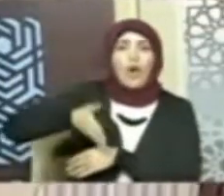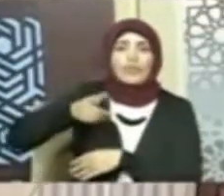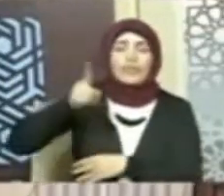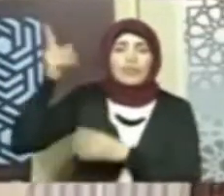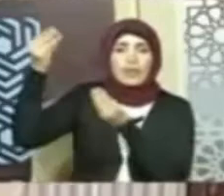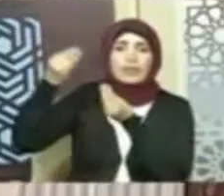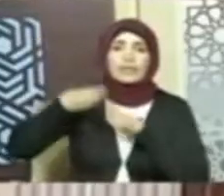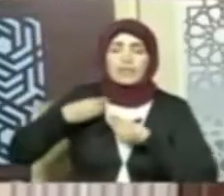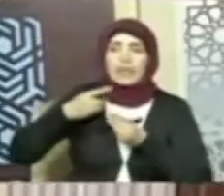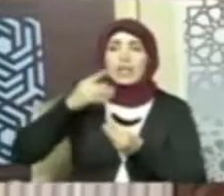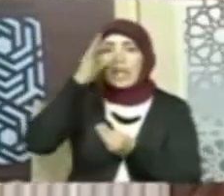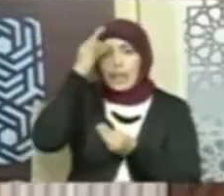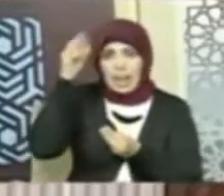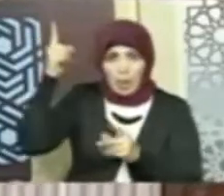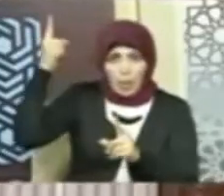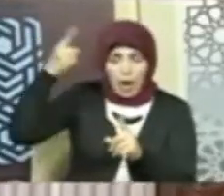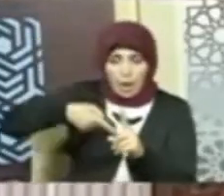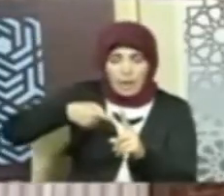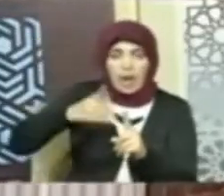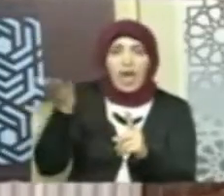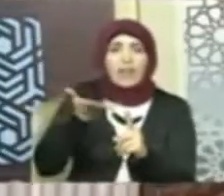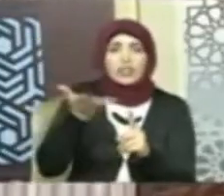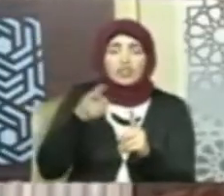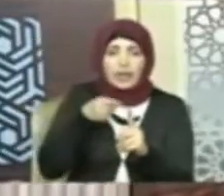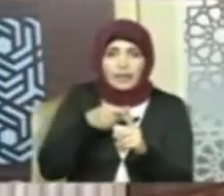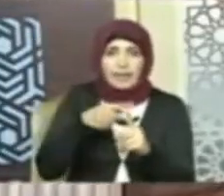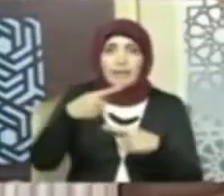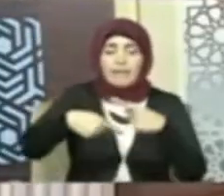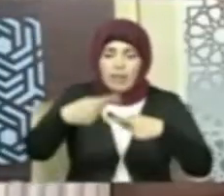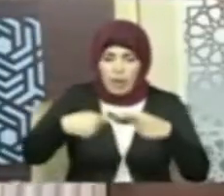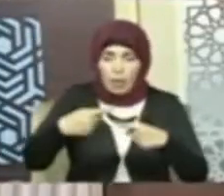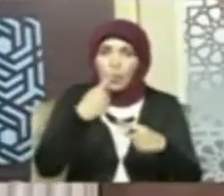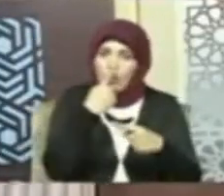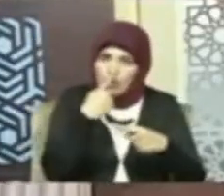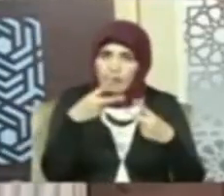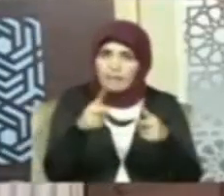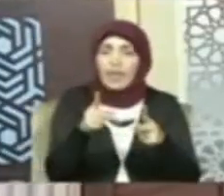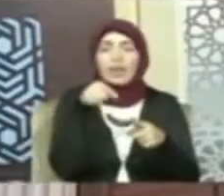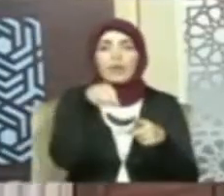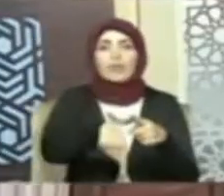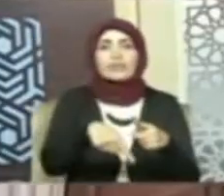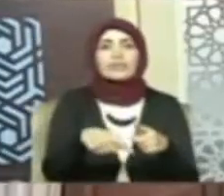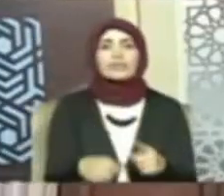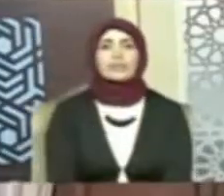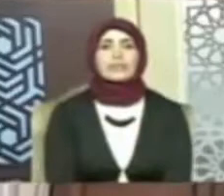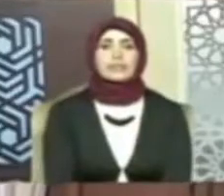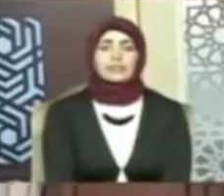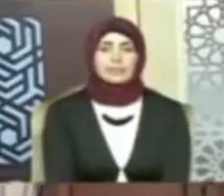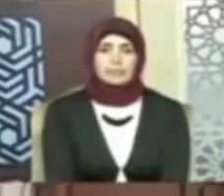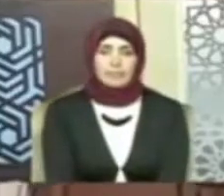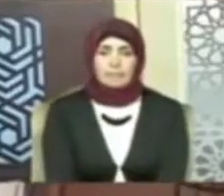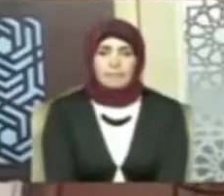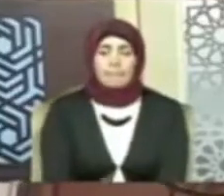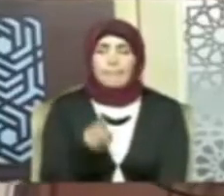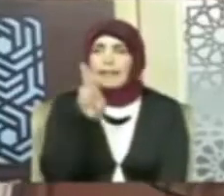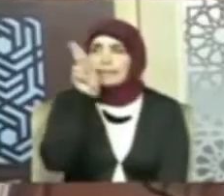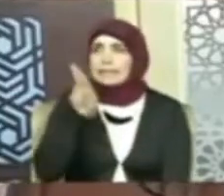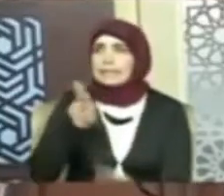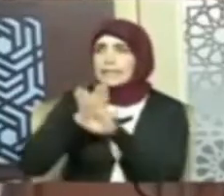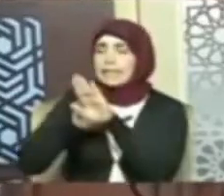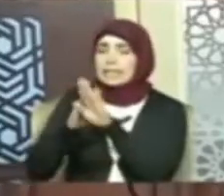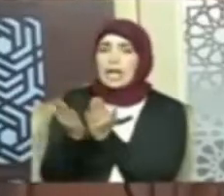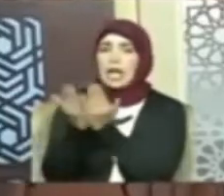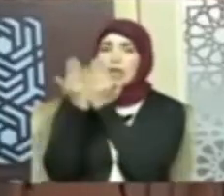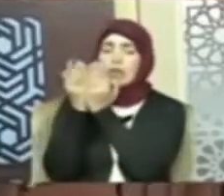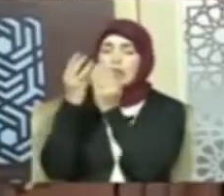الذي أمره إذا أراد شيئا أن يقول له كن فيكون. نسأل الله